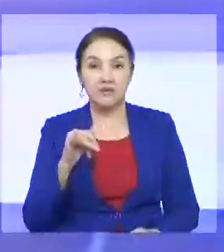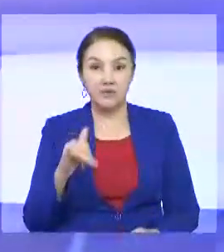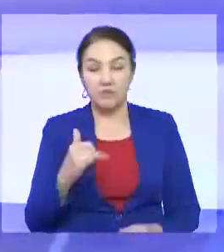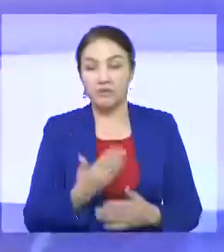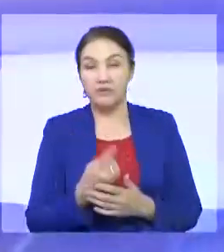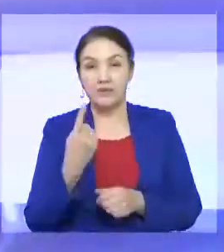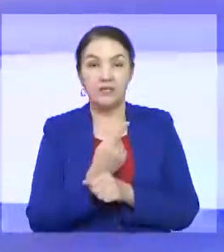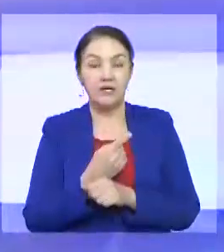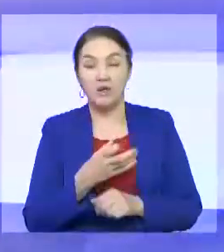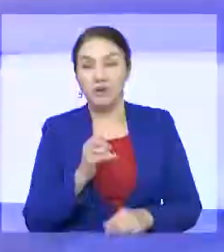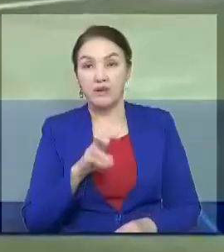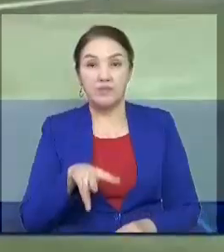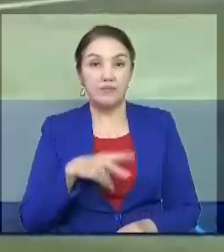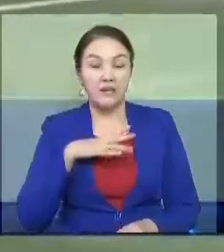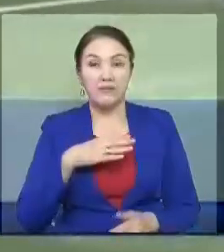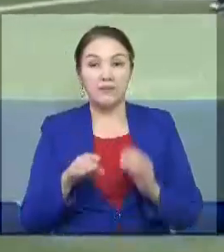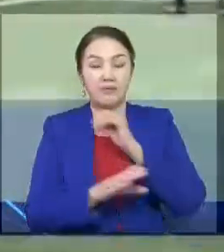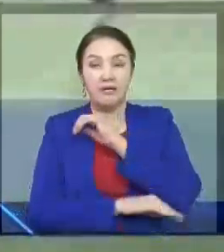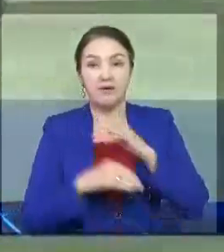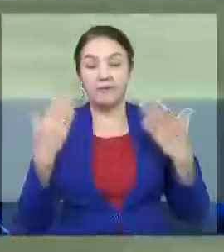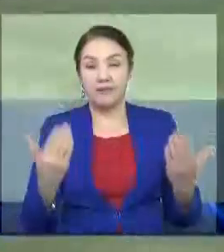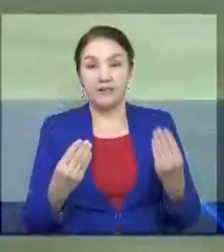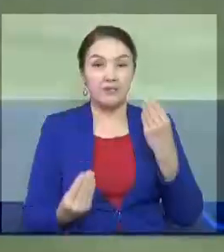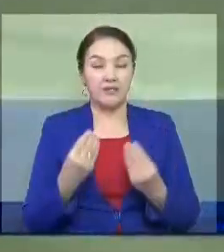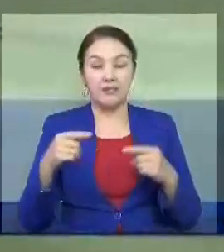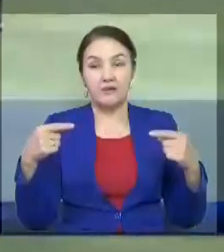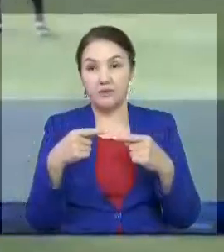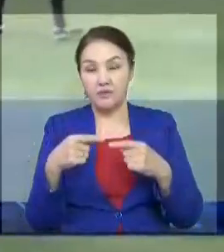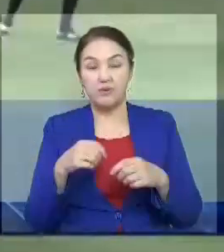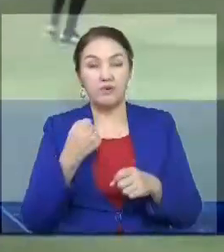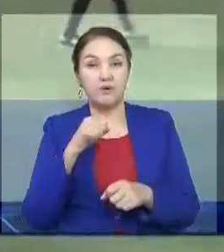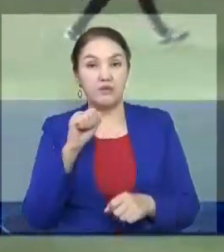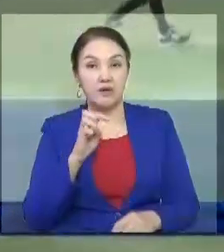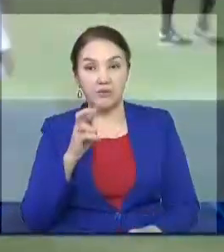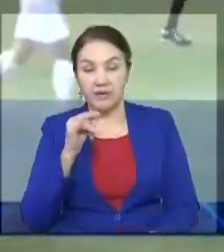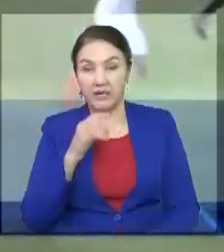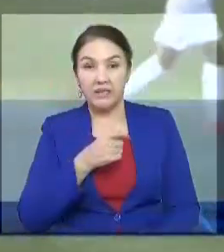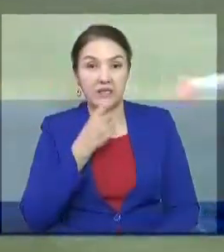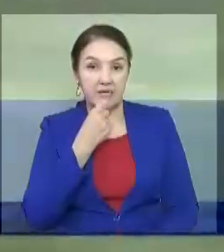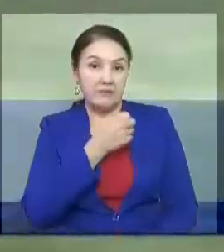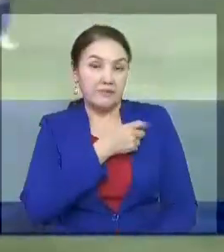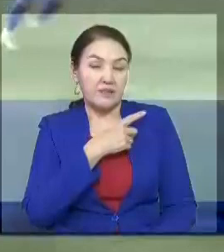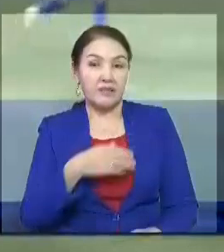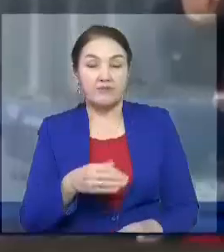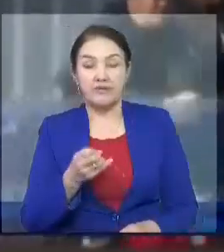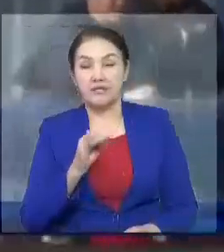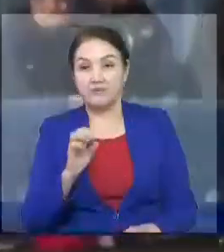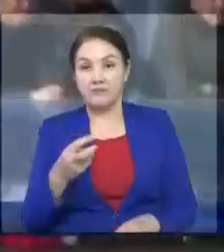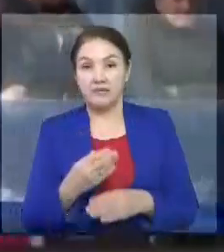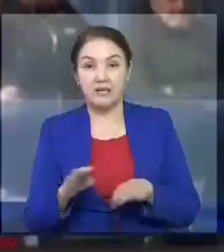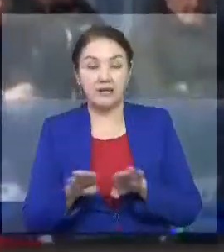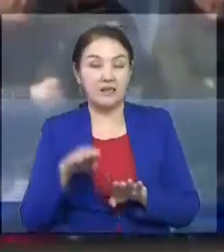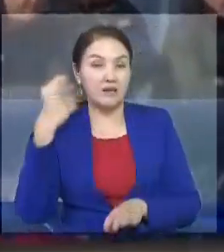единственный гол в матче был забит под конец первого тайма точным ударом отличился игрок красно-белых Дмитрий Бессмертный в результате